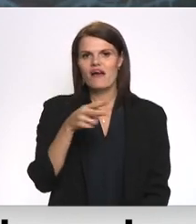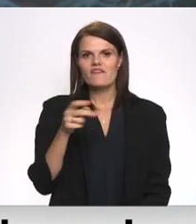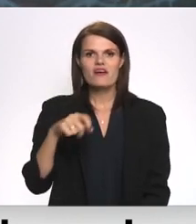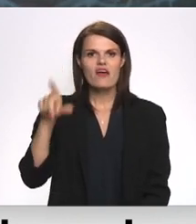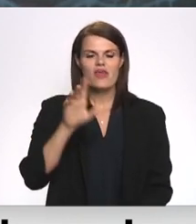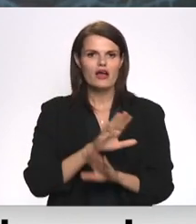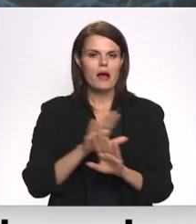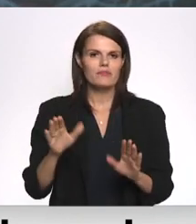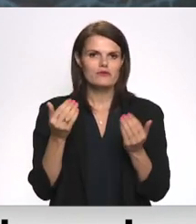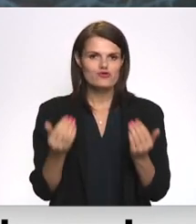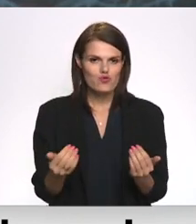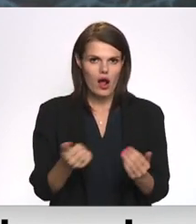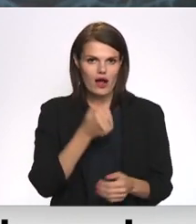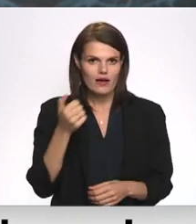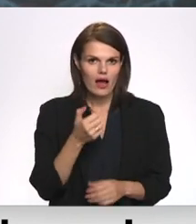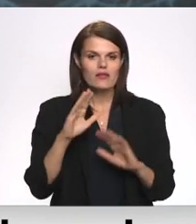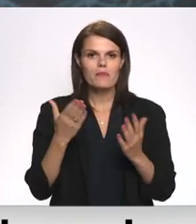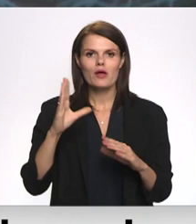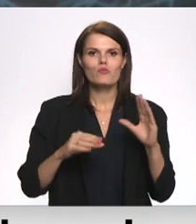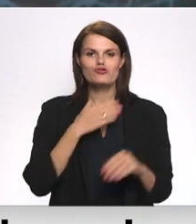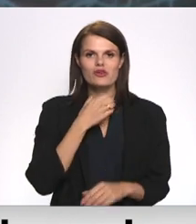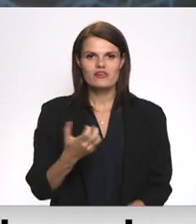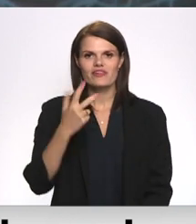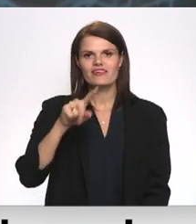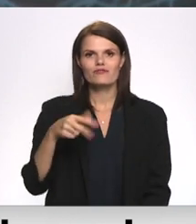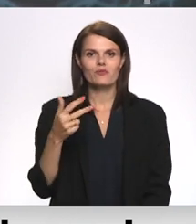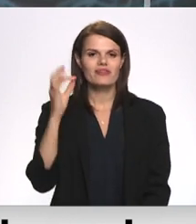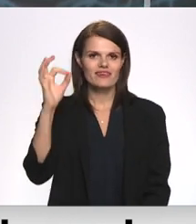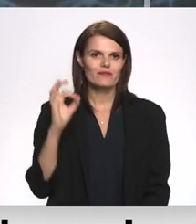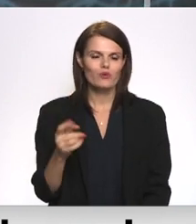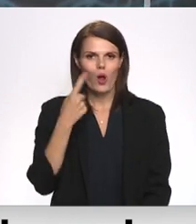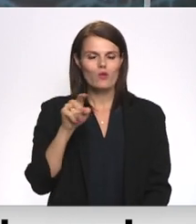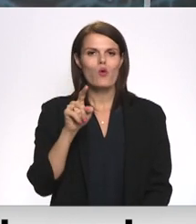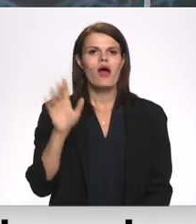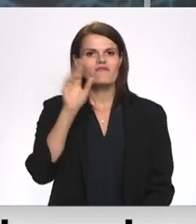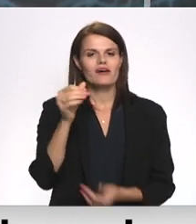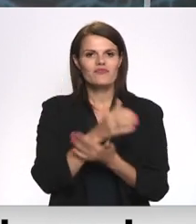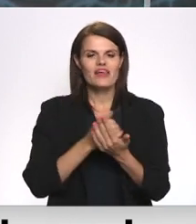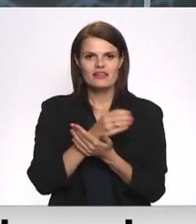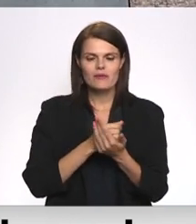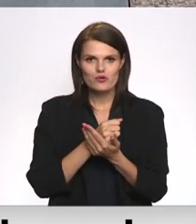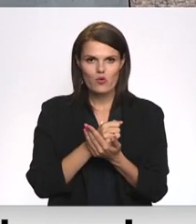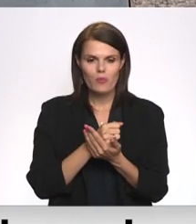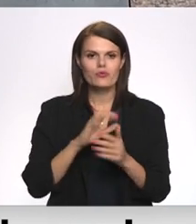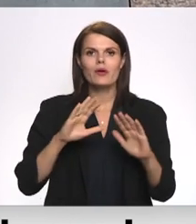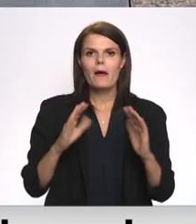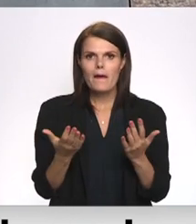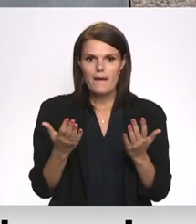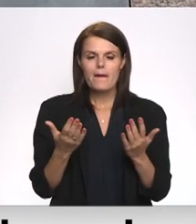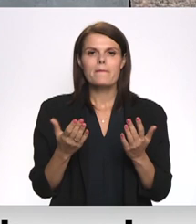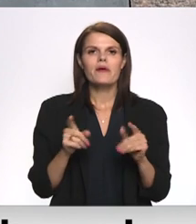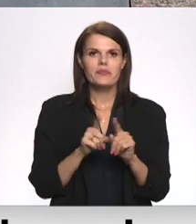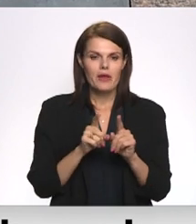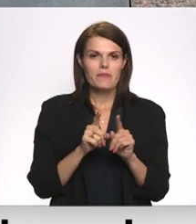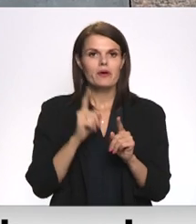šogad. Savukārt budžeta deficīts tiek plānots 3,3% no iekšzemes koprodukta. Minētais gan ir spēkā pie